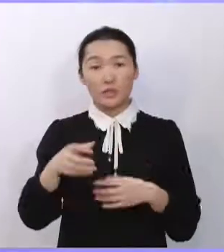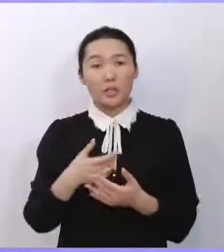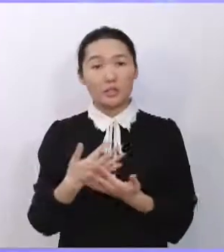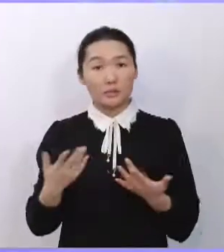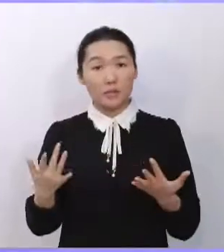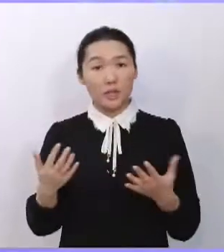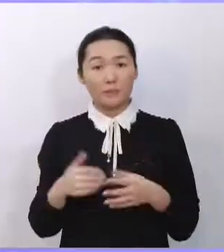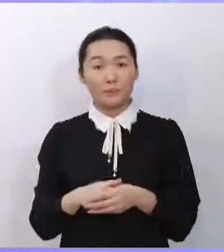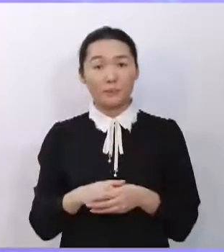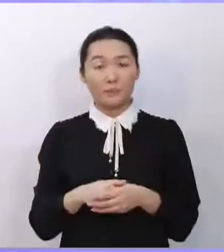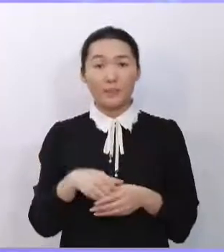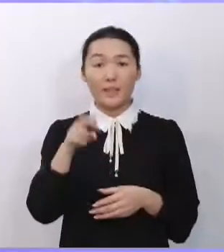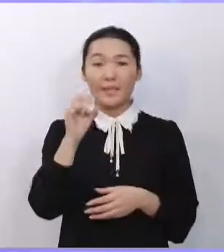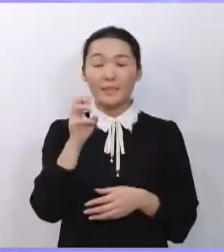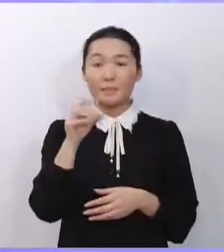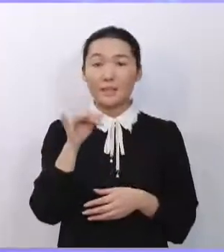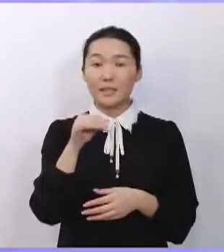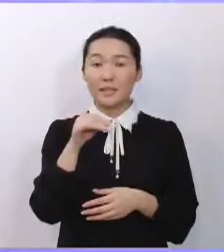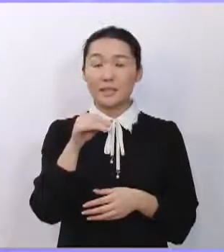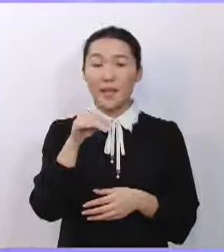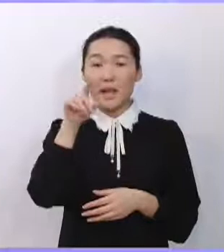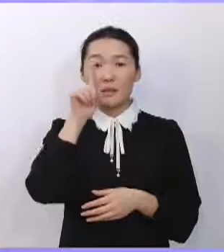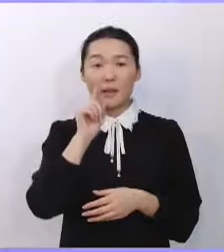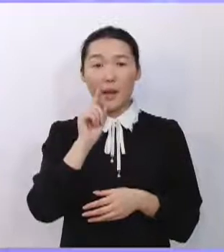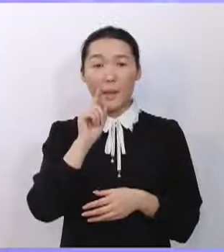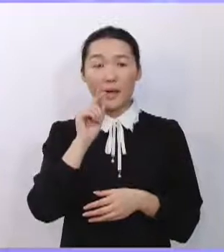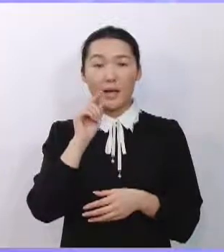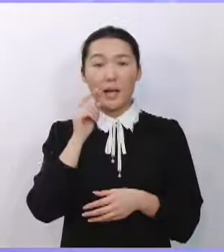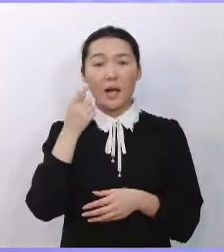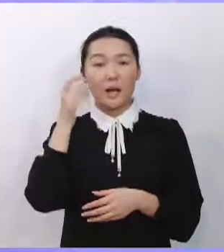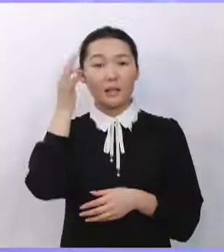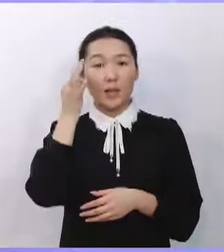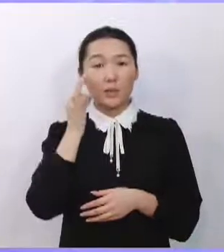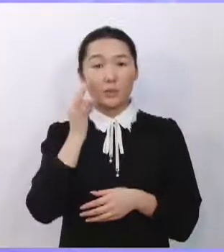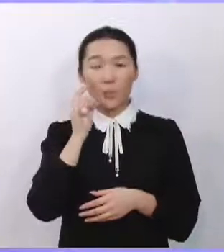Кымыздын даамы таттуу, кычкыл, жагымдуу.